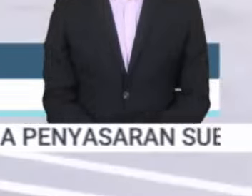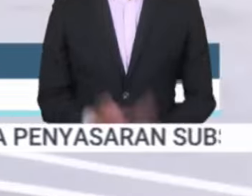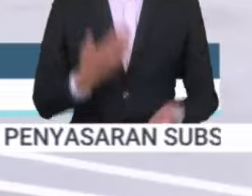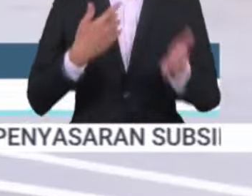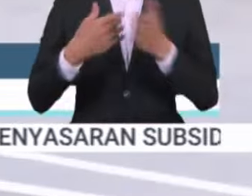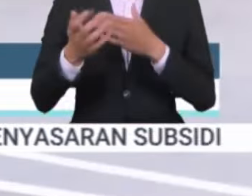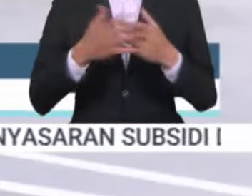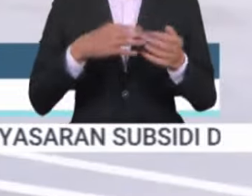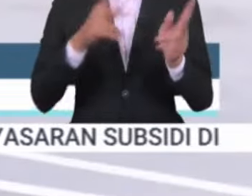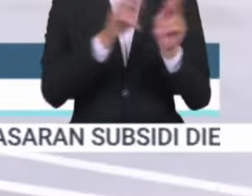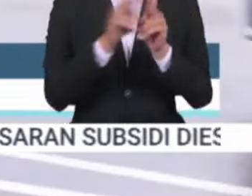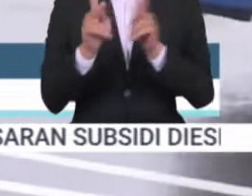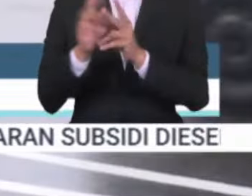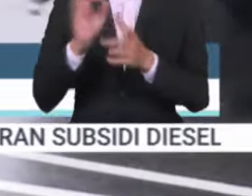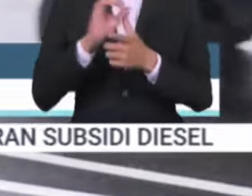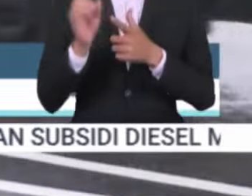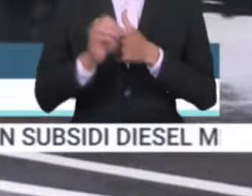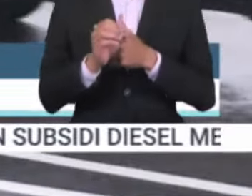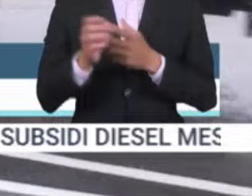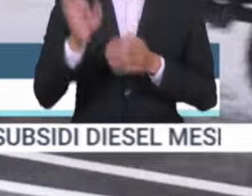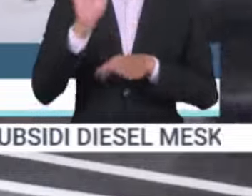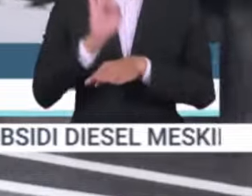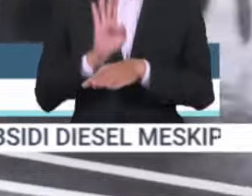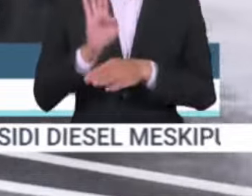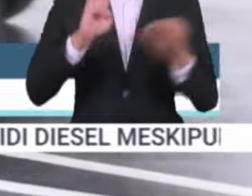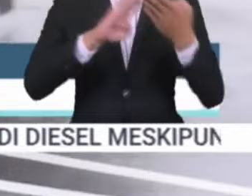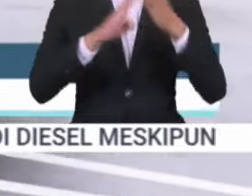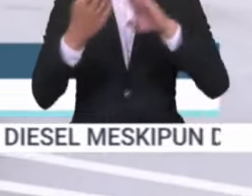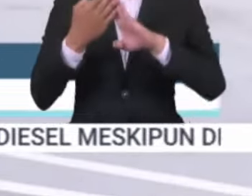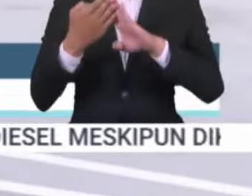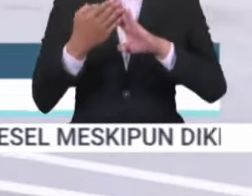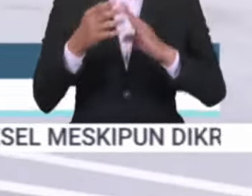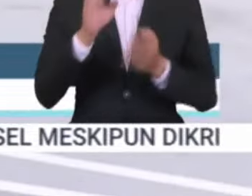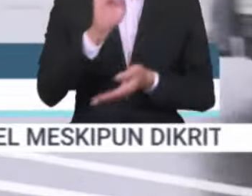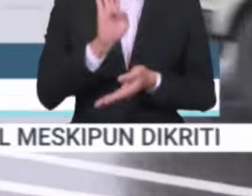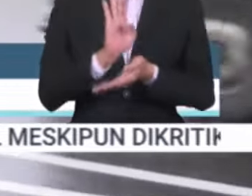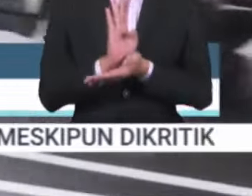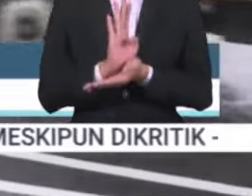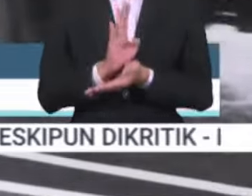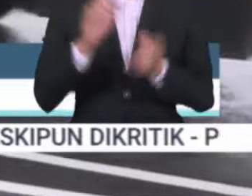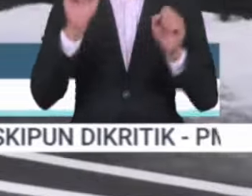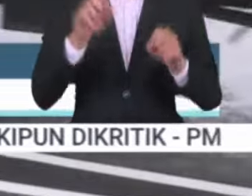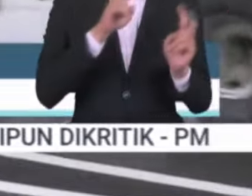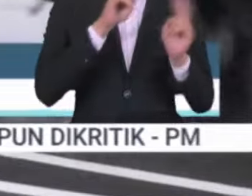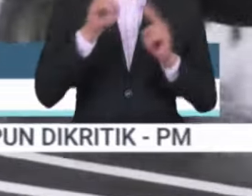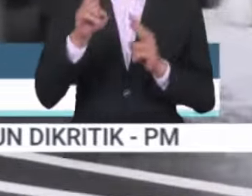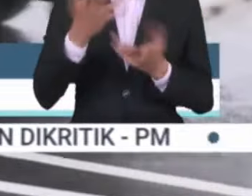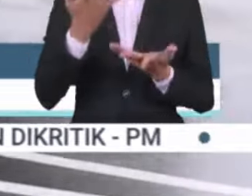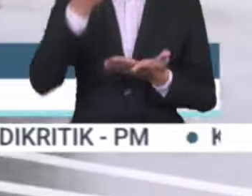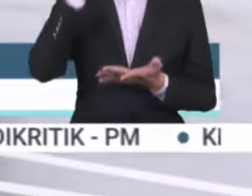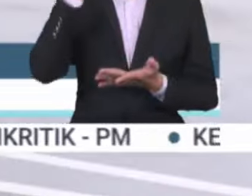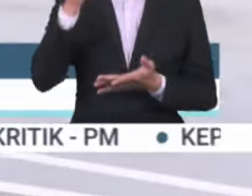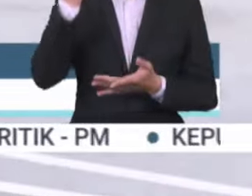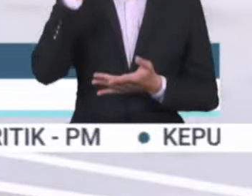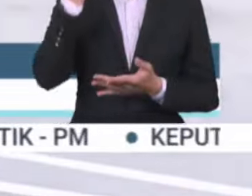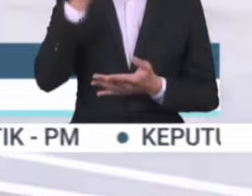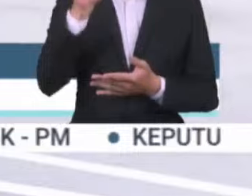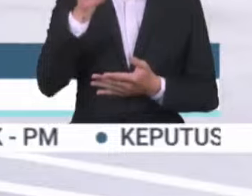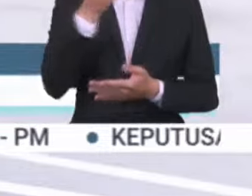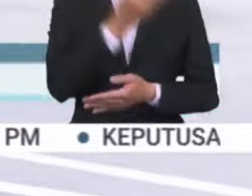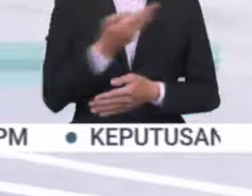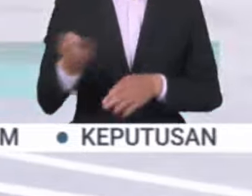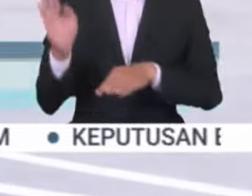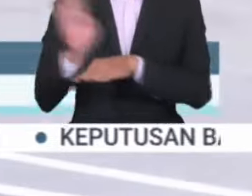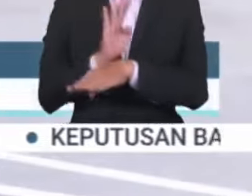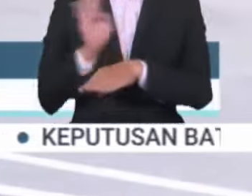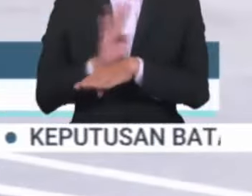Tidak kira di luar bandar ataupun di bandar sekalipun, para usahawan perlu bijak untuk menguruskan pengeluaran produktiviti